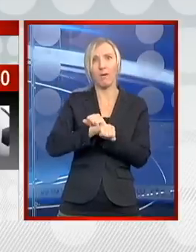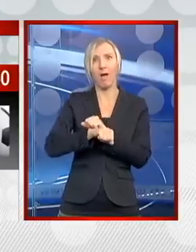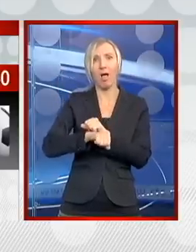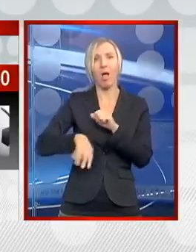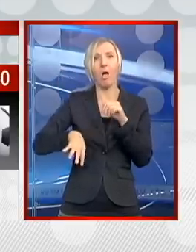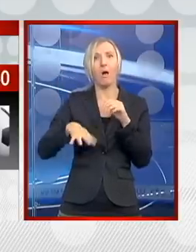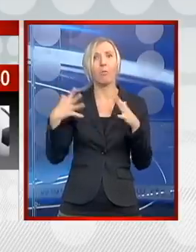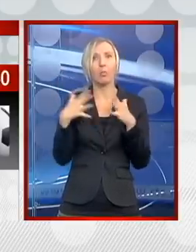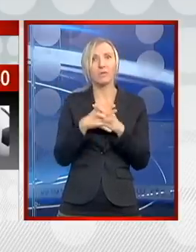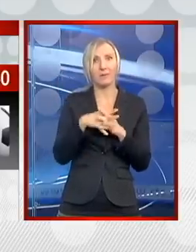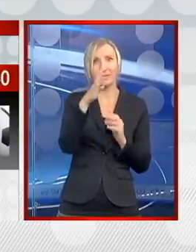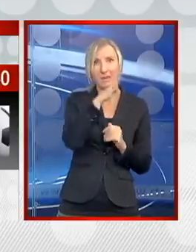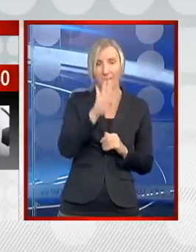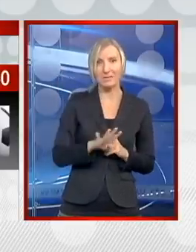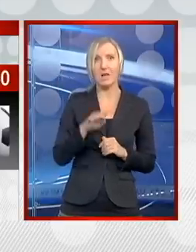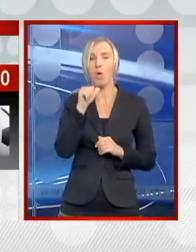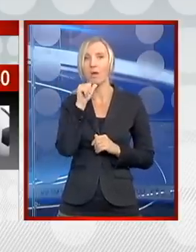između Barcelone i Sevilje.